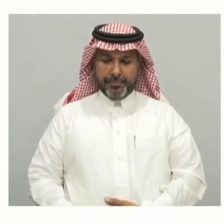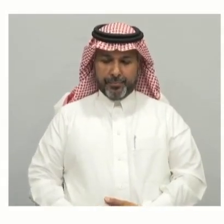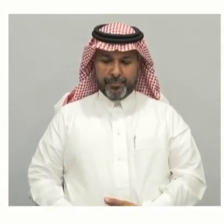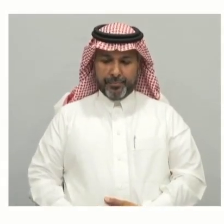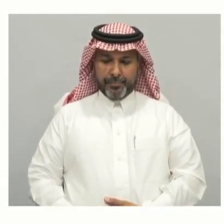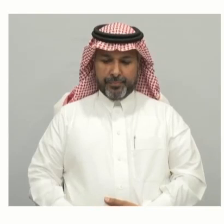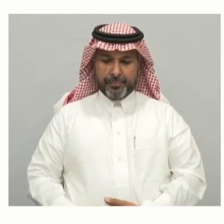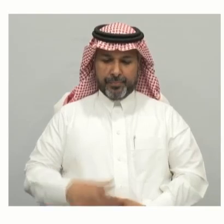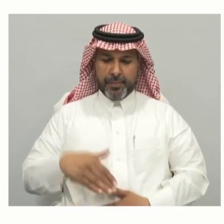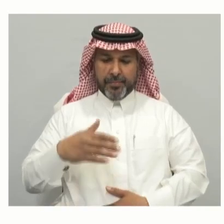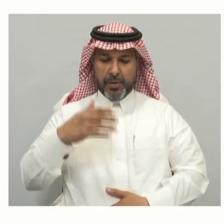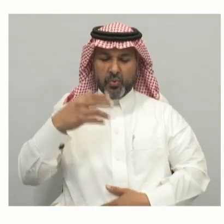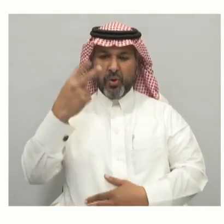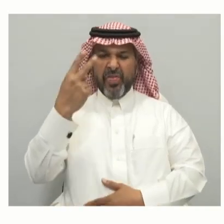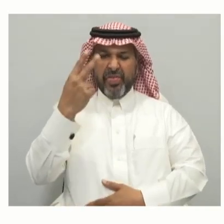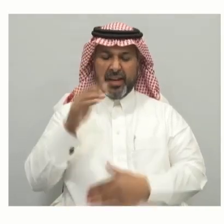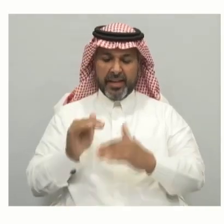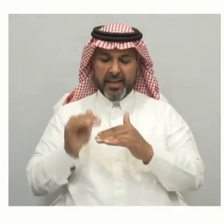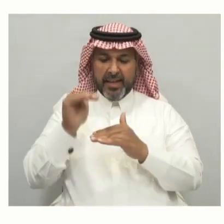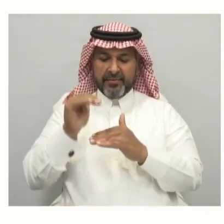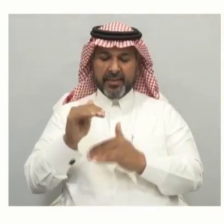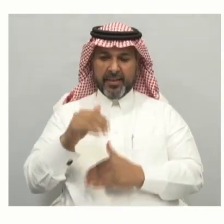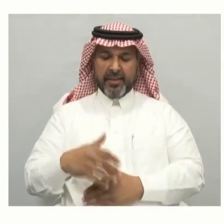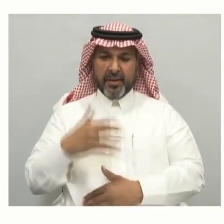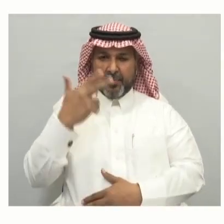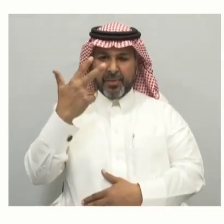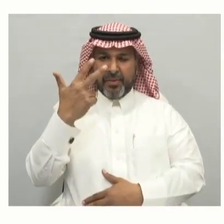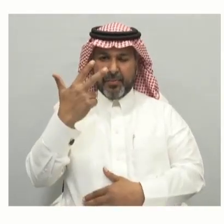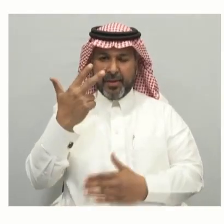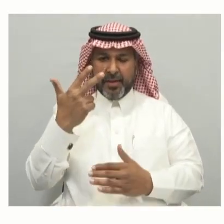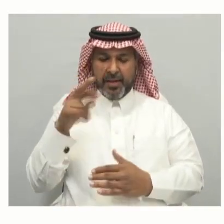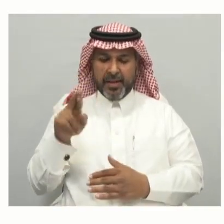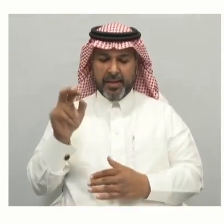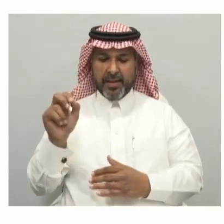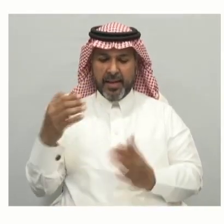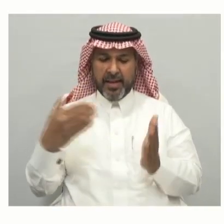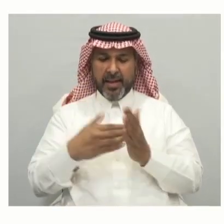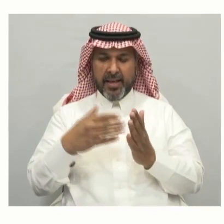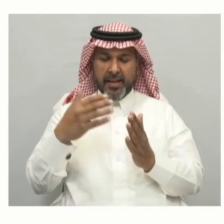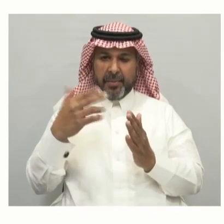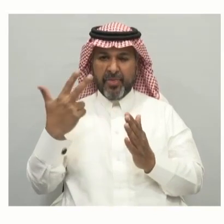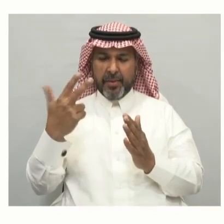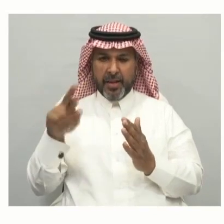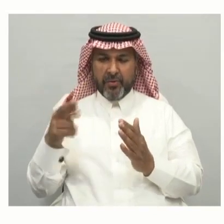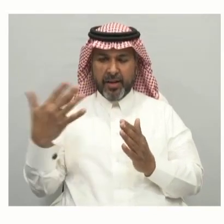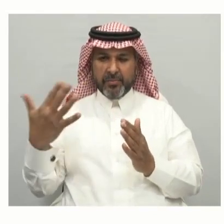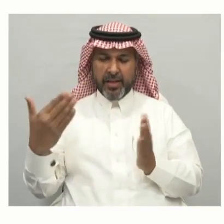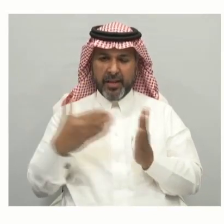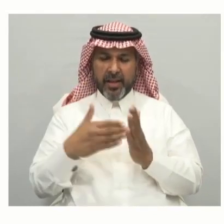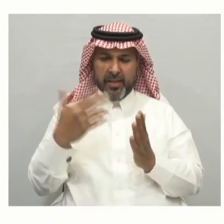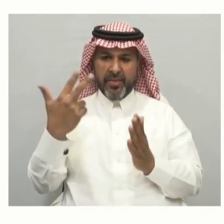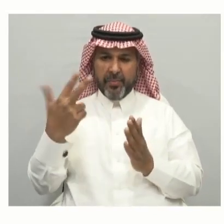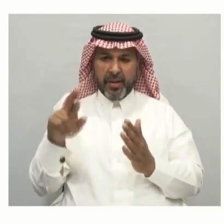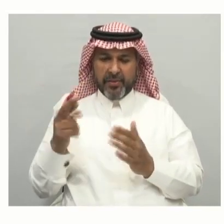من ثمانيه ونصف الى ثمانيه وتسعه من عشره التكرارات اثنان هنا هذه الفئه من ثمانيه ونصف الى ثمانيه